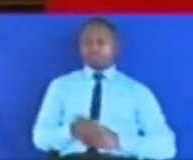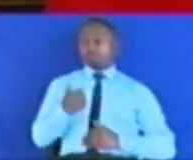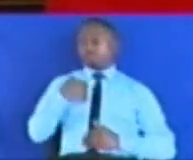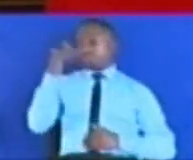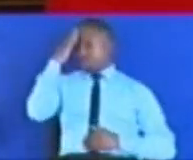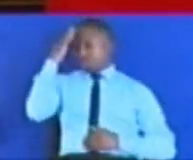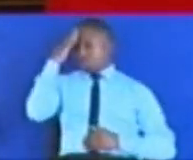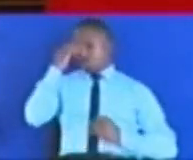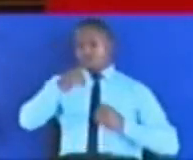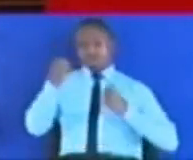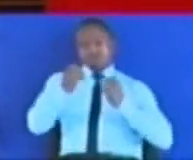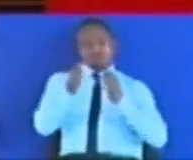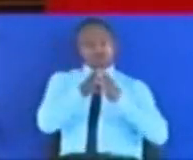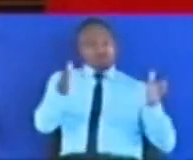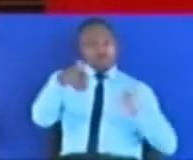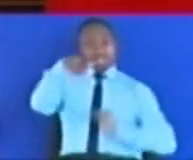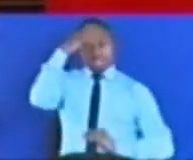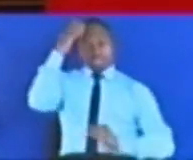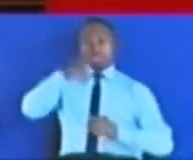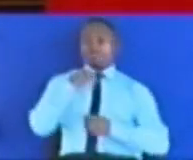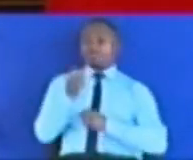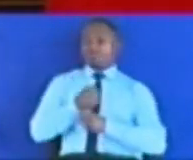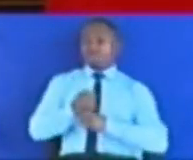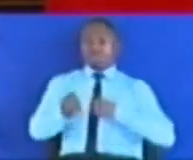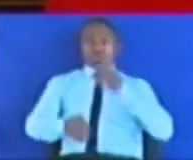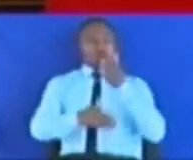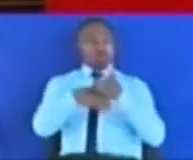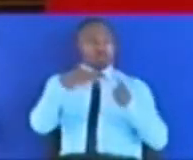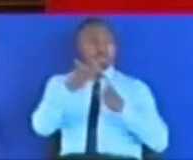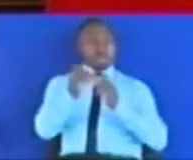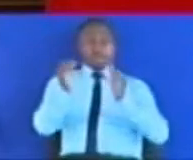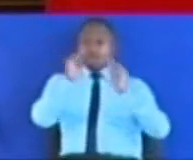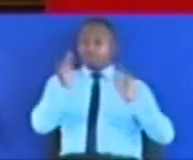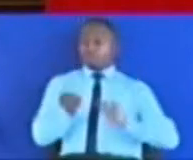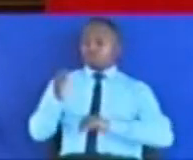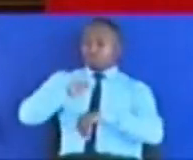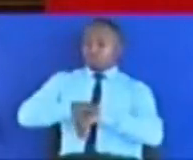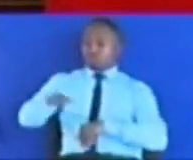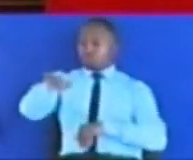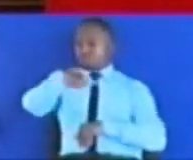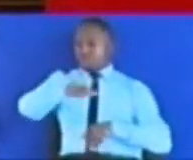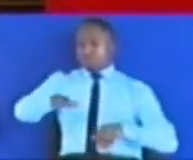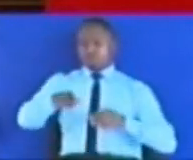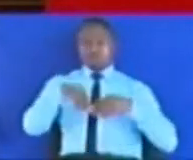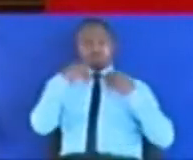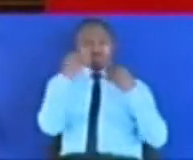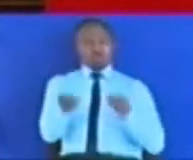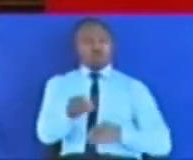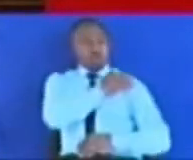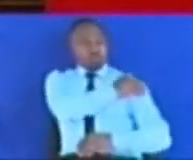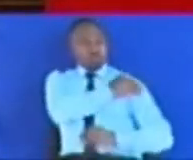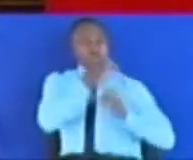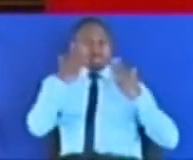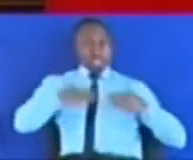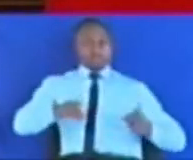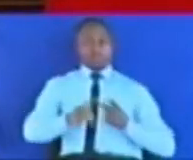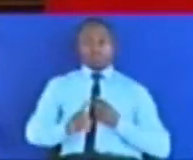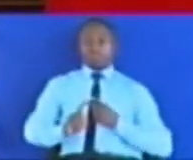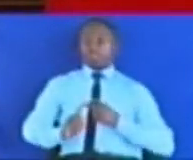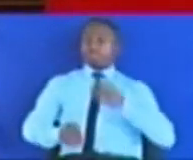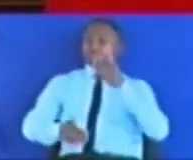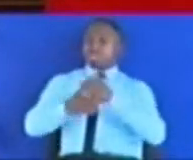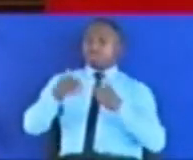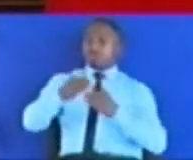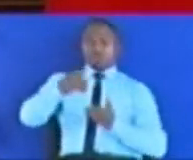Ninatambua juhudi kubwa zilizofanywa na serikali kujenga miundombinu kwenye maeneo ya kutolea huduma za afya. Hospitali zimejengwa, vituo vya